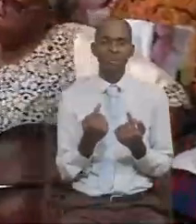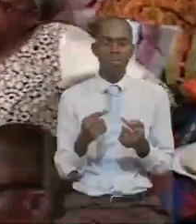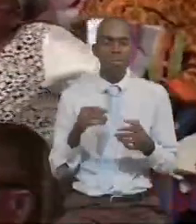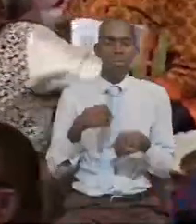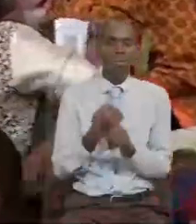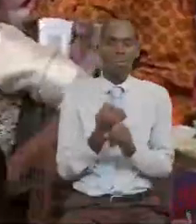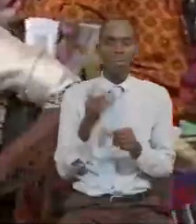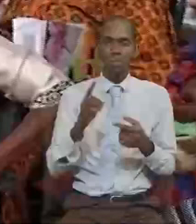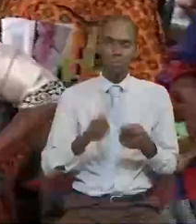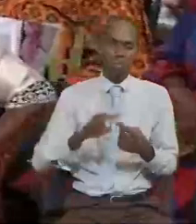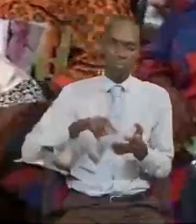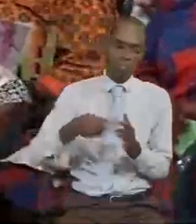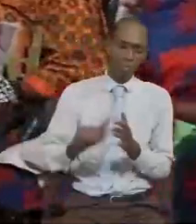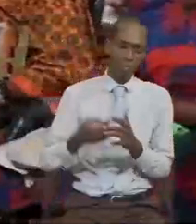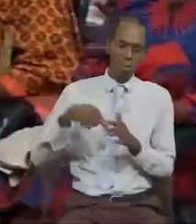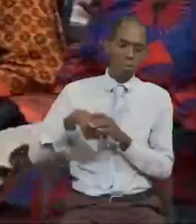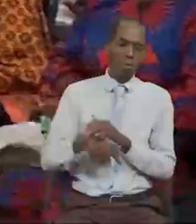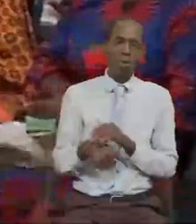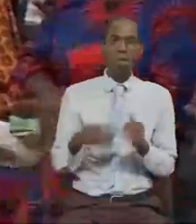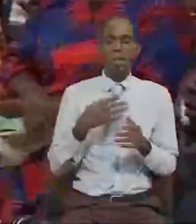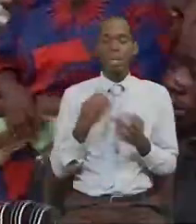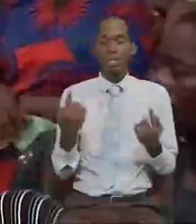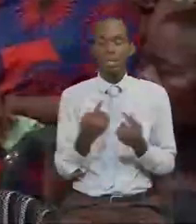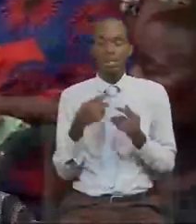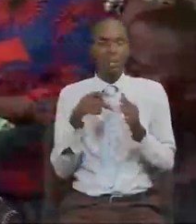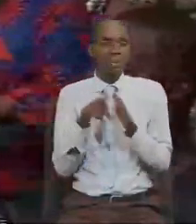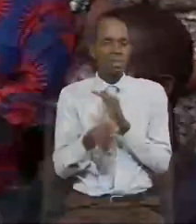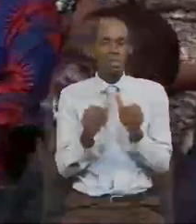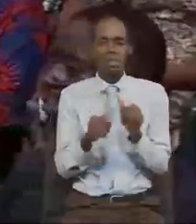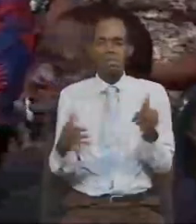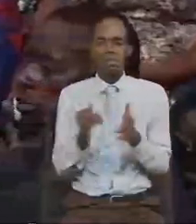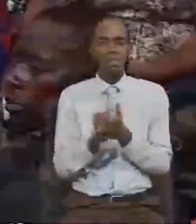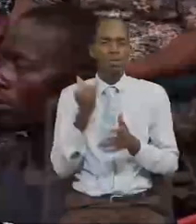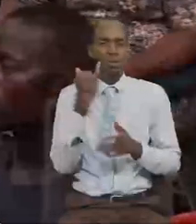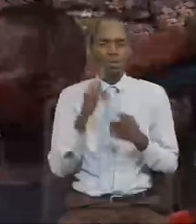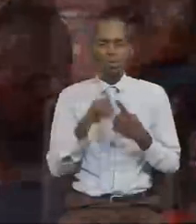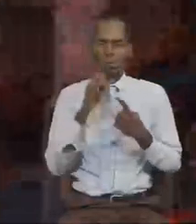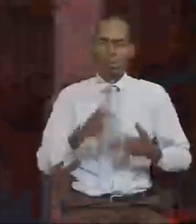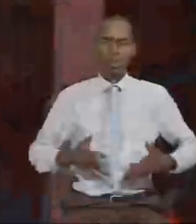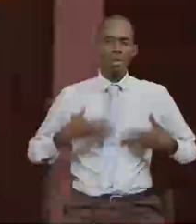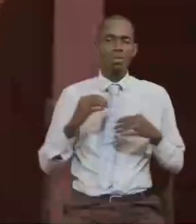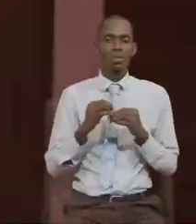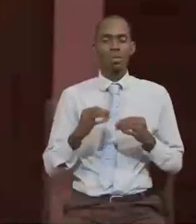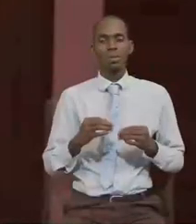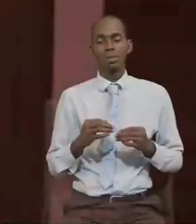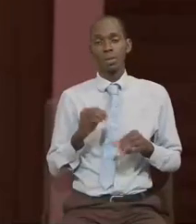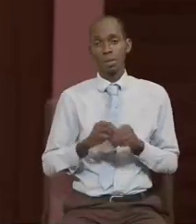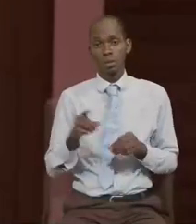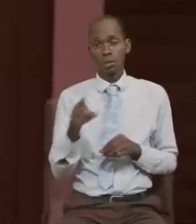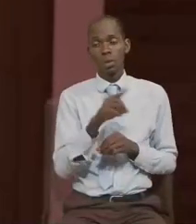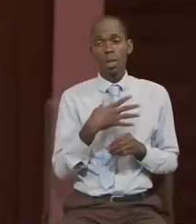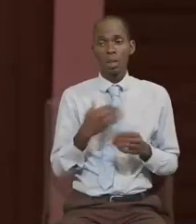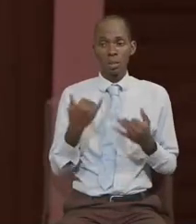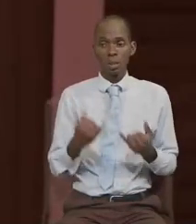Le péché tue tout ce qui doit être vivant dans votre vie. Maintenant, vous vous détournez de ce péché